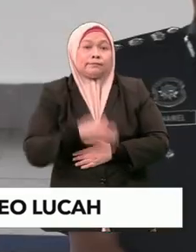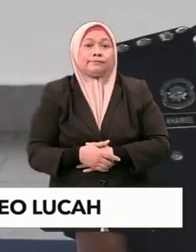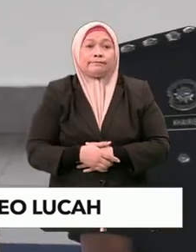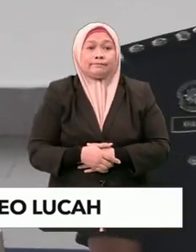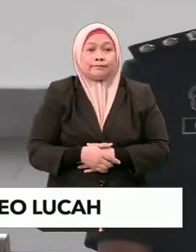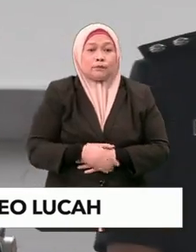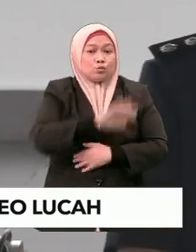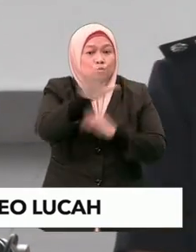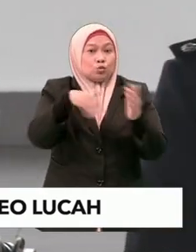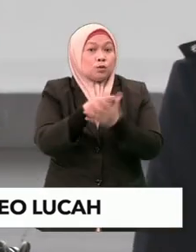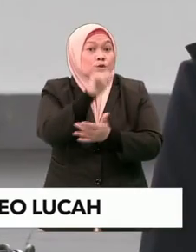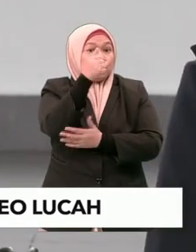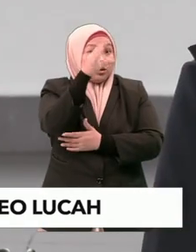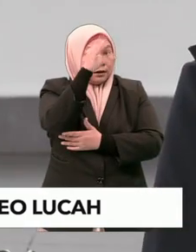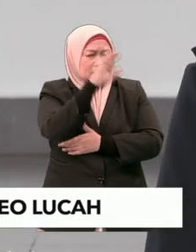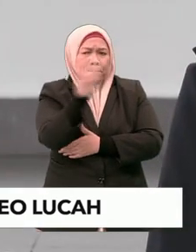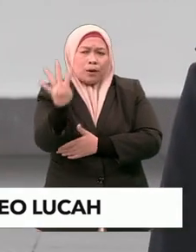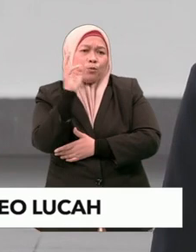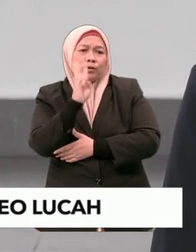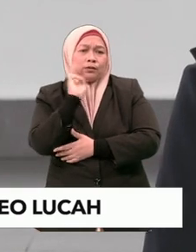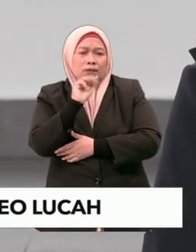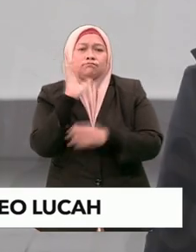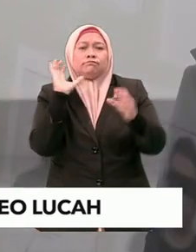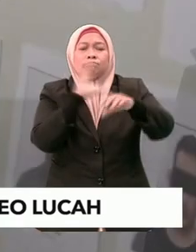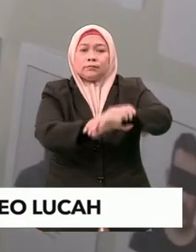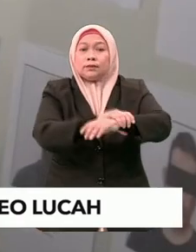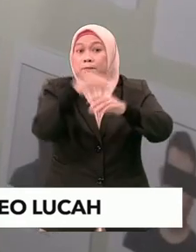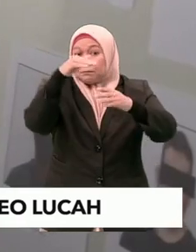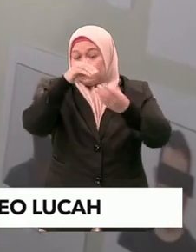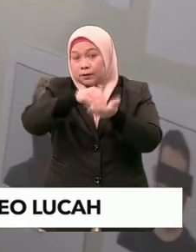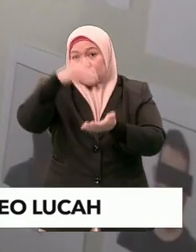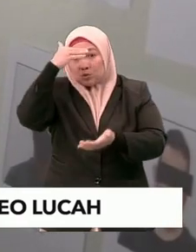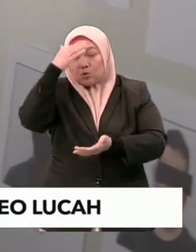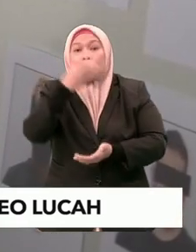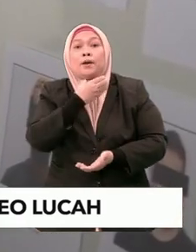semua 10 lelaki dan 4 wanita itu ditahan di sekitar Jokowi